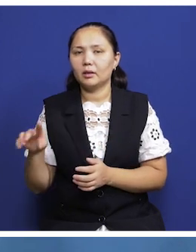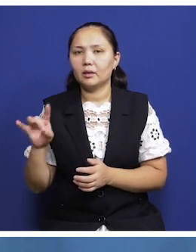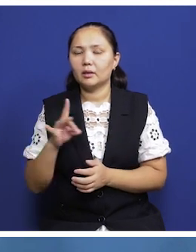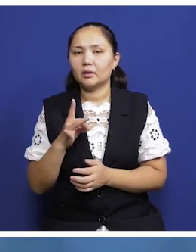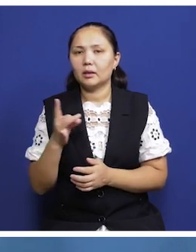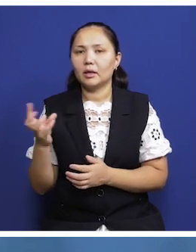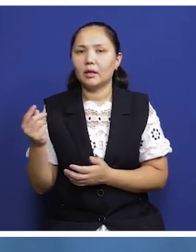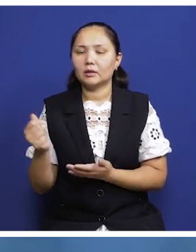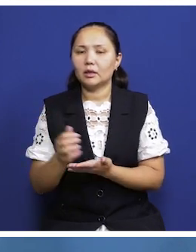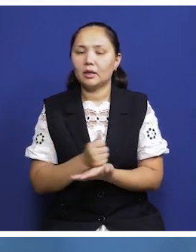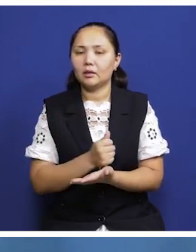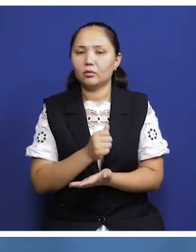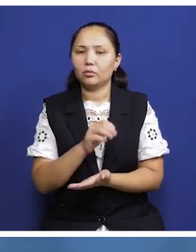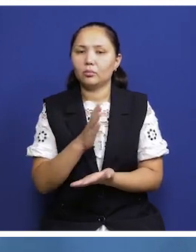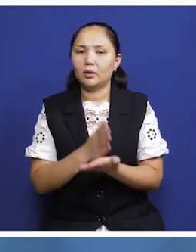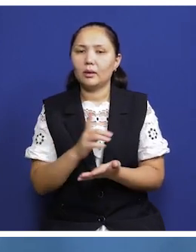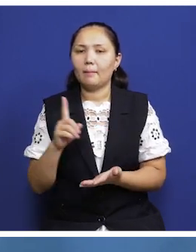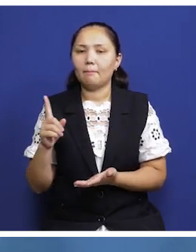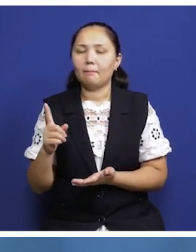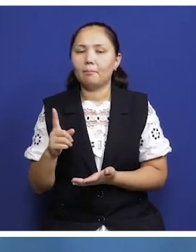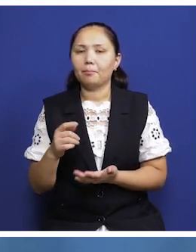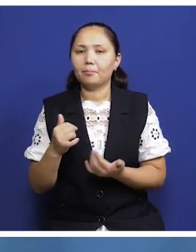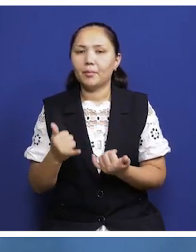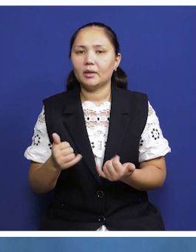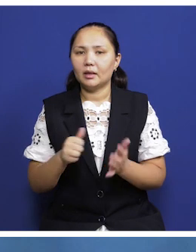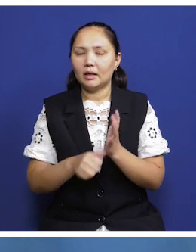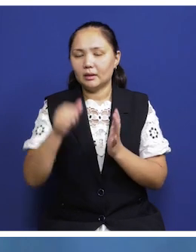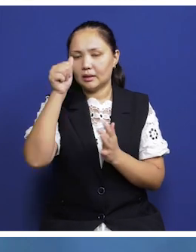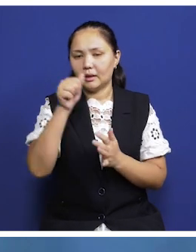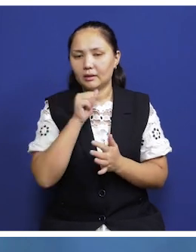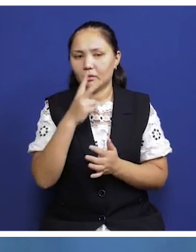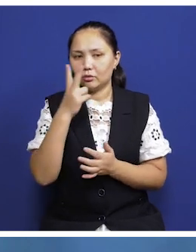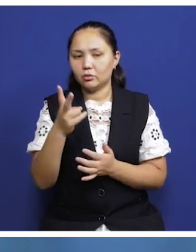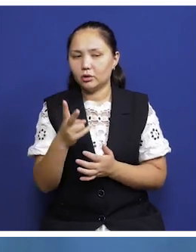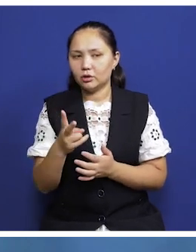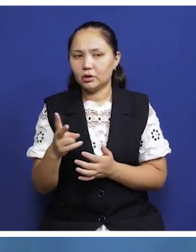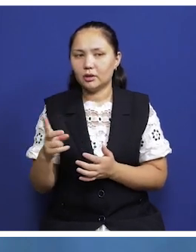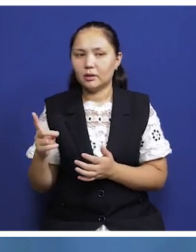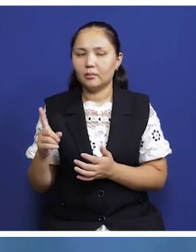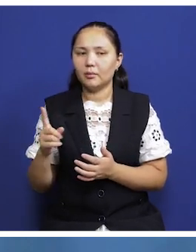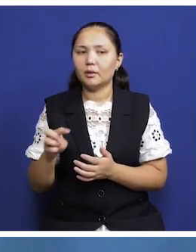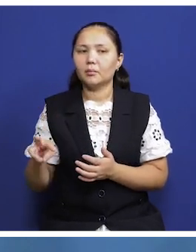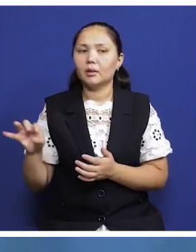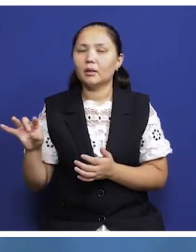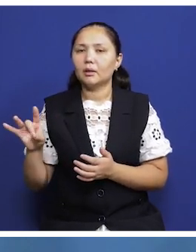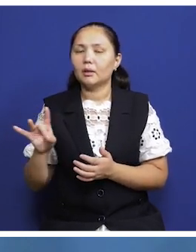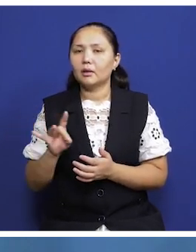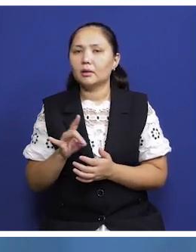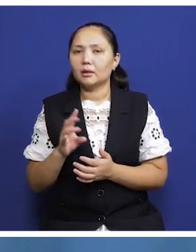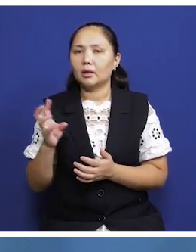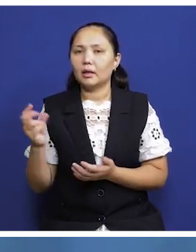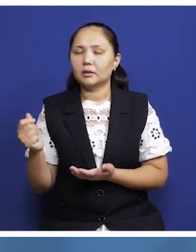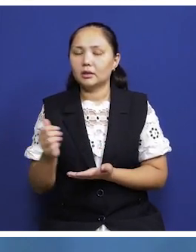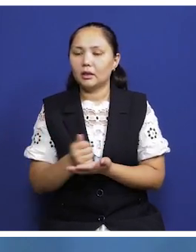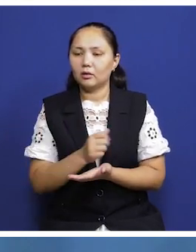немесе 1,5 есеге өсіп отыр. Биыл 6 айда бұл көрсеткіш 41 миллиард теңгені құрап отыр.